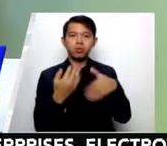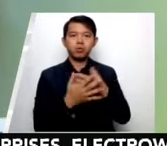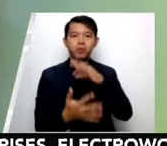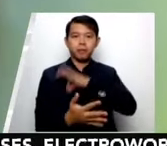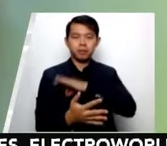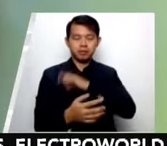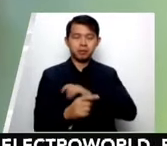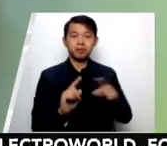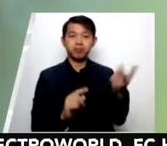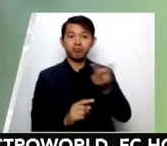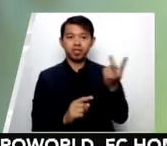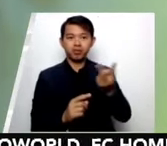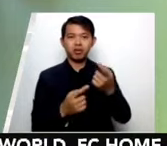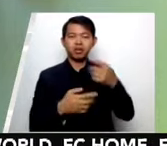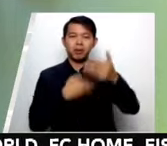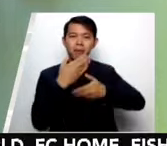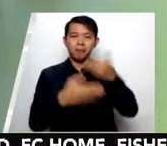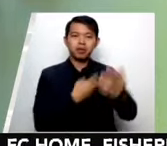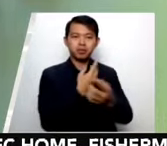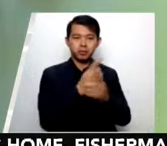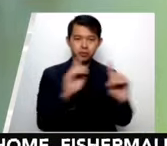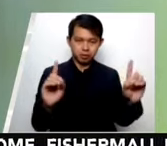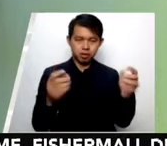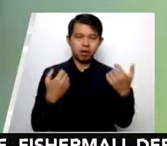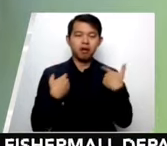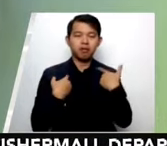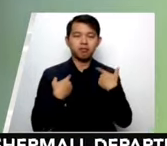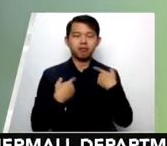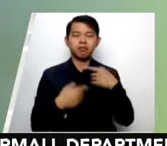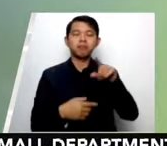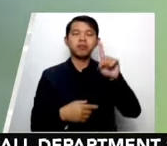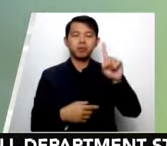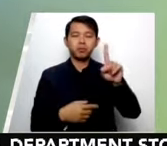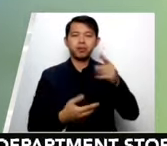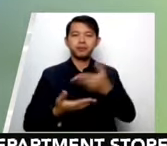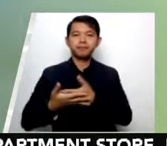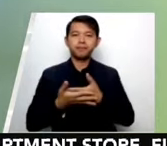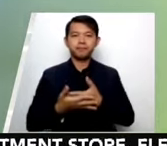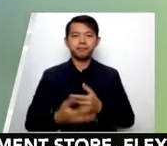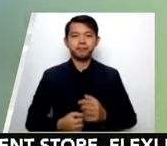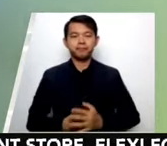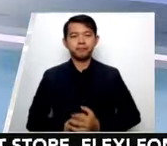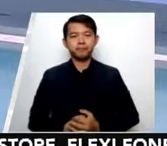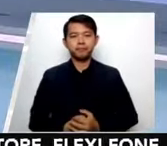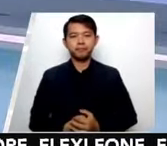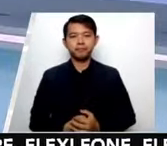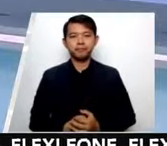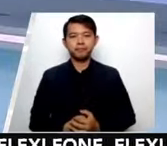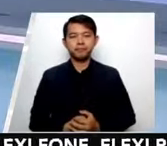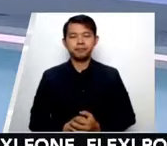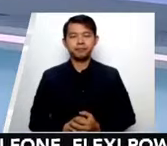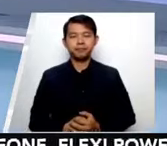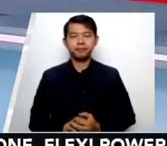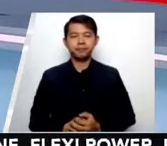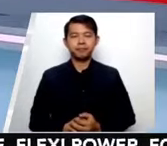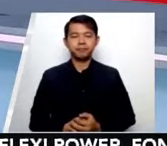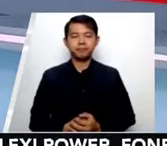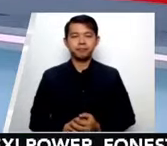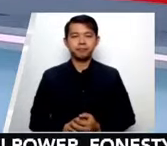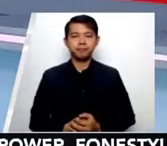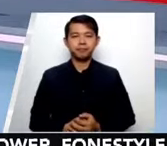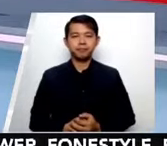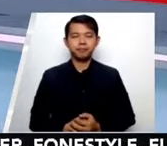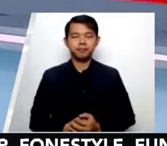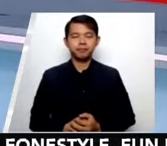isang anak John consulta nagbabalita para sa GMA integrated news umabot sa